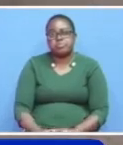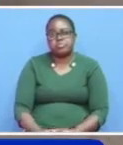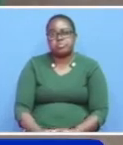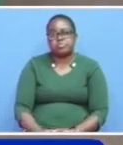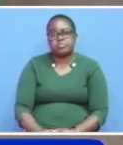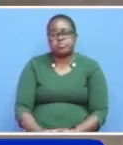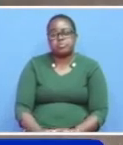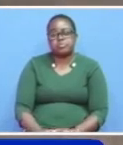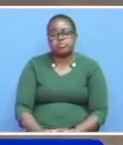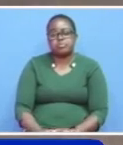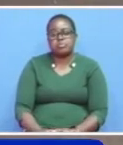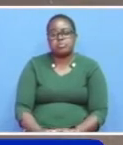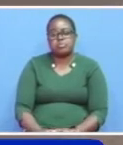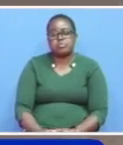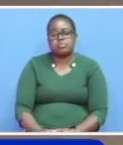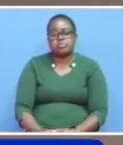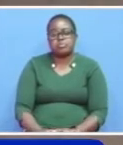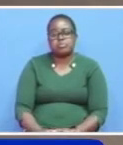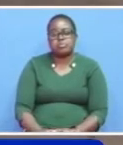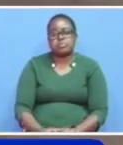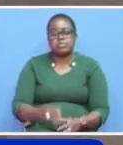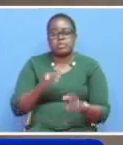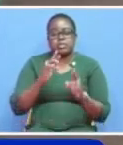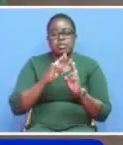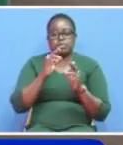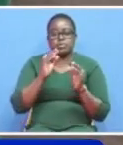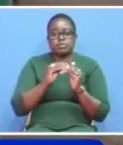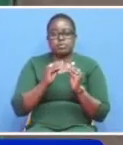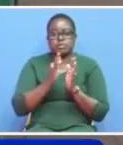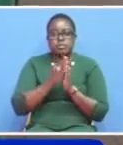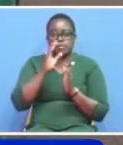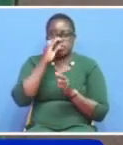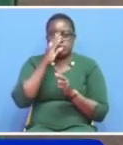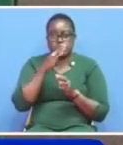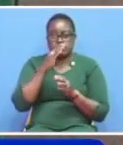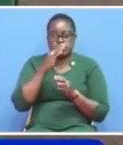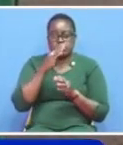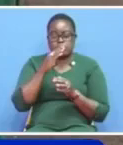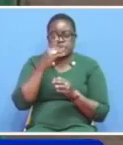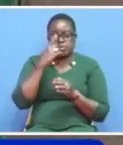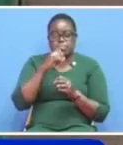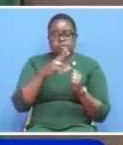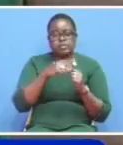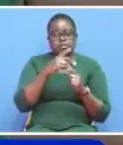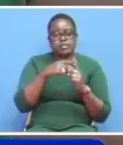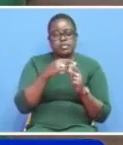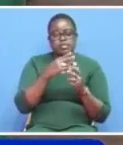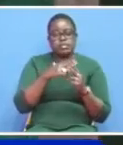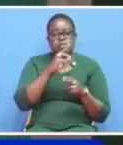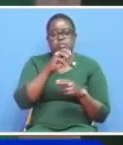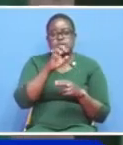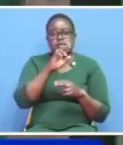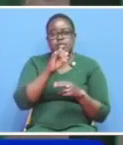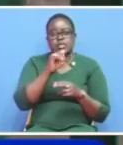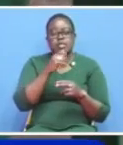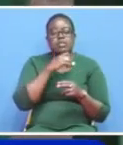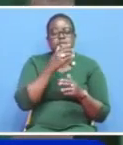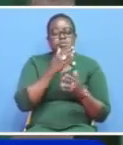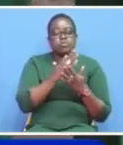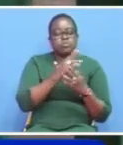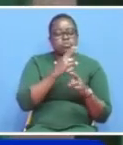Ndeo change vandu. Dini walivoti inotu kwa mana na mumanyigwa wa miaka mwanza na ulatu umuita Maria na tiyo esito